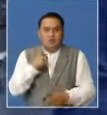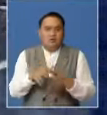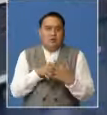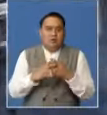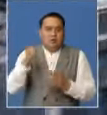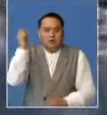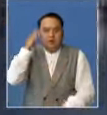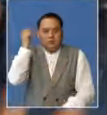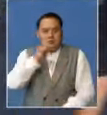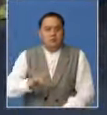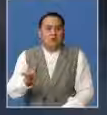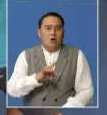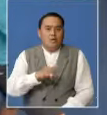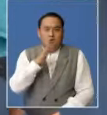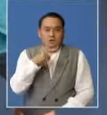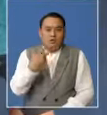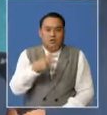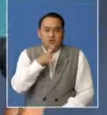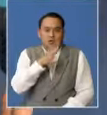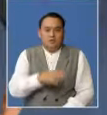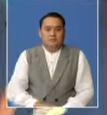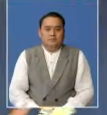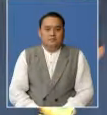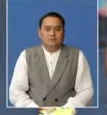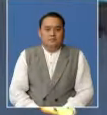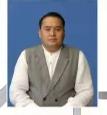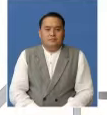Алдабергена Фискельдинского района в возрасте 30 лет.